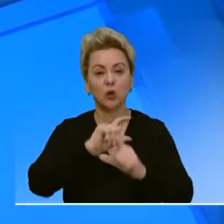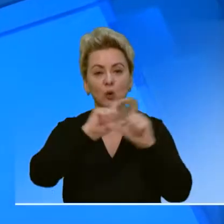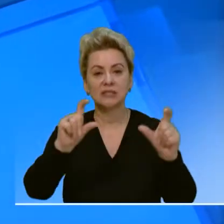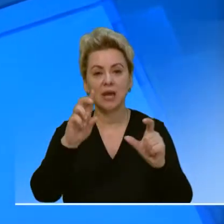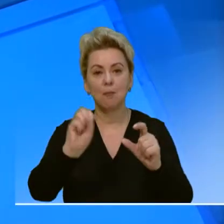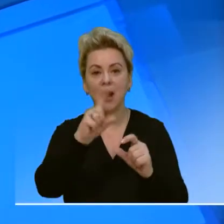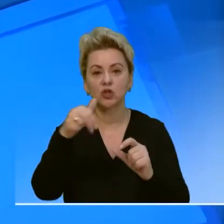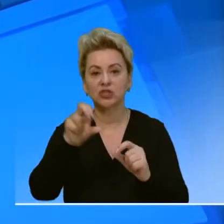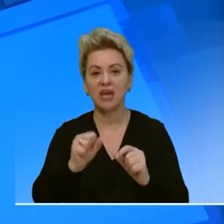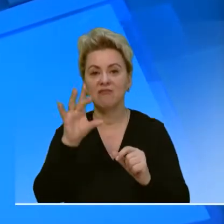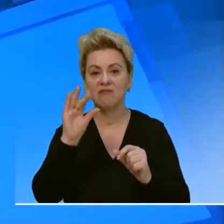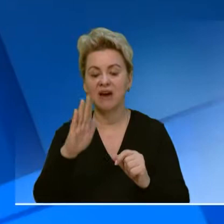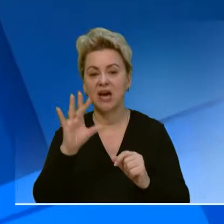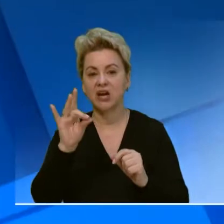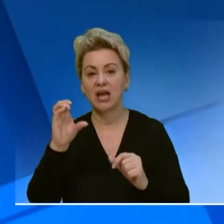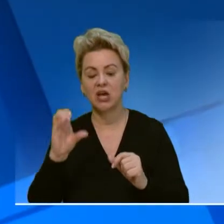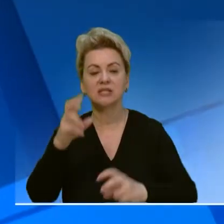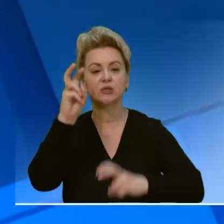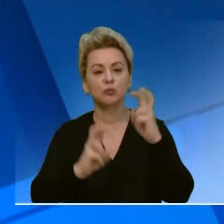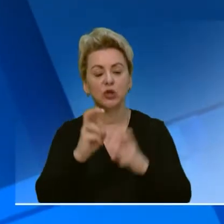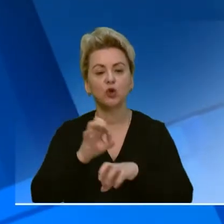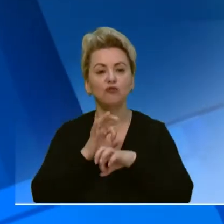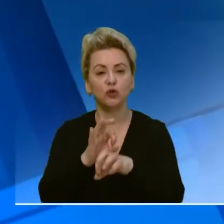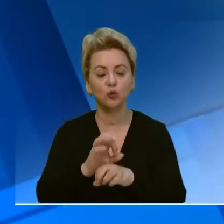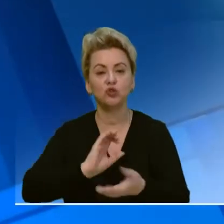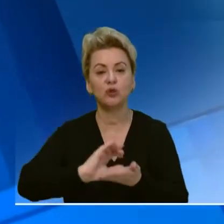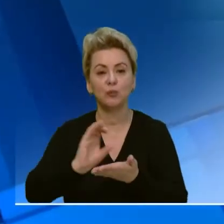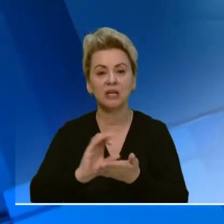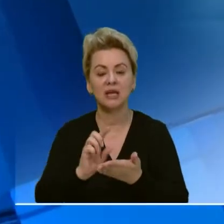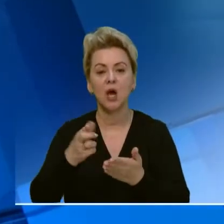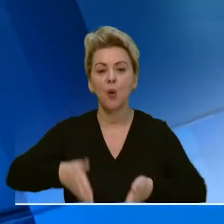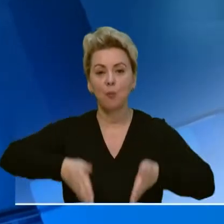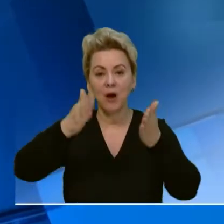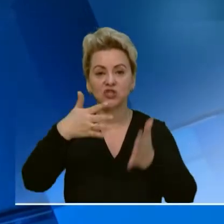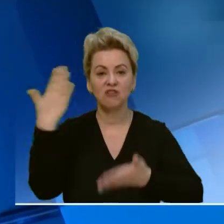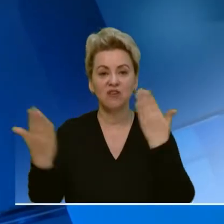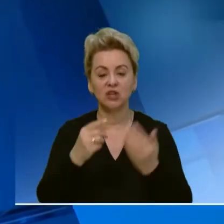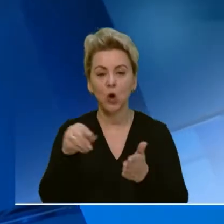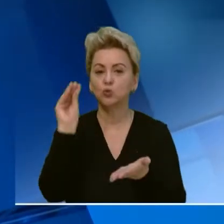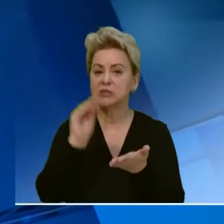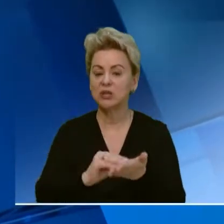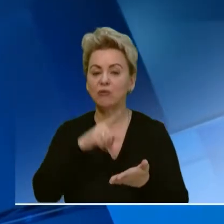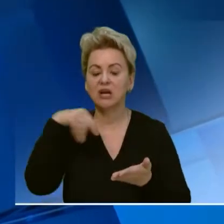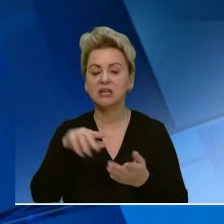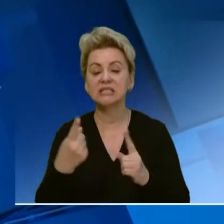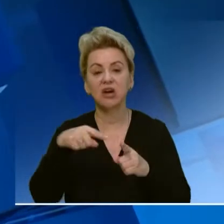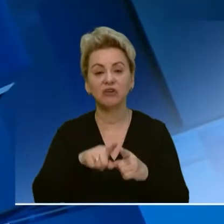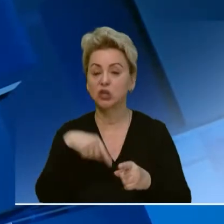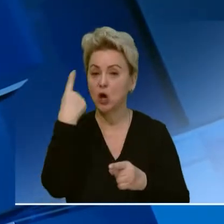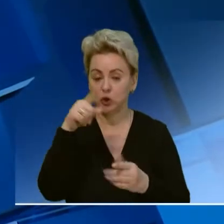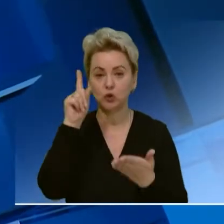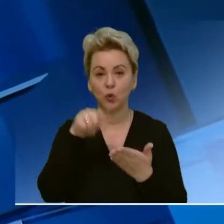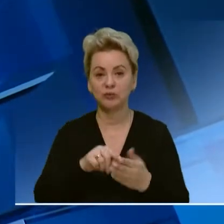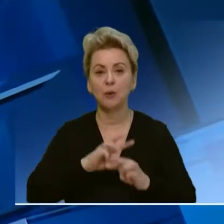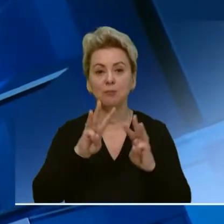компании «Башни ВРС». Предприятие – ведущий производитель башен ветроэнергетических установок в России. В этом лично